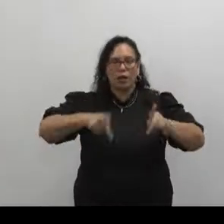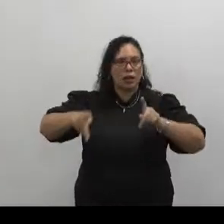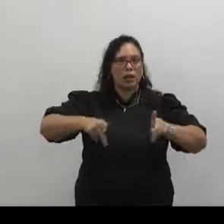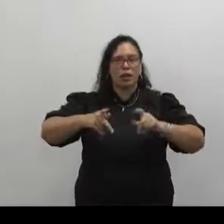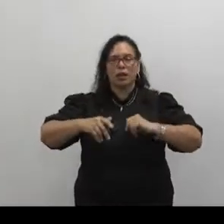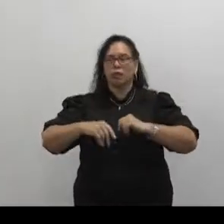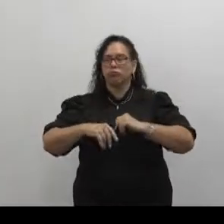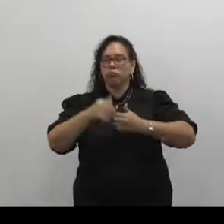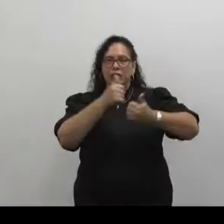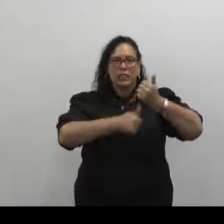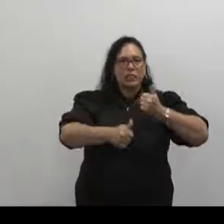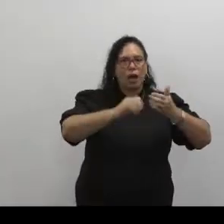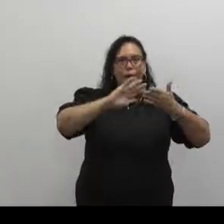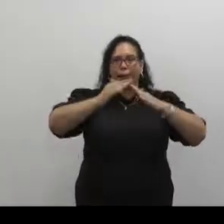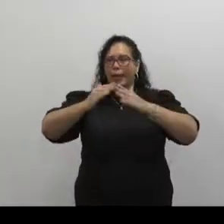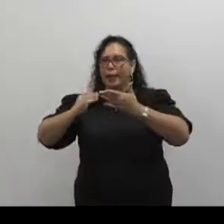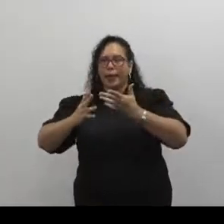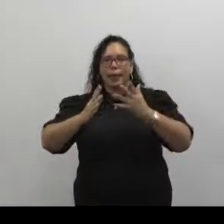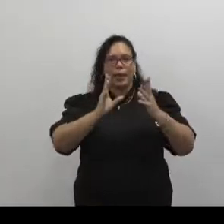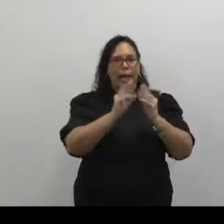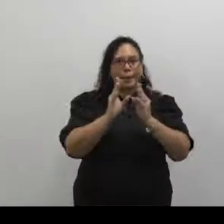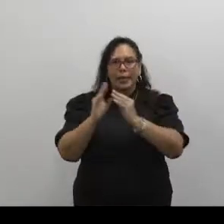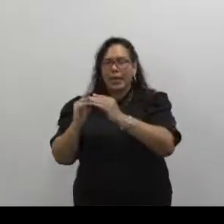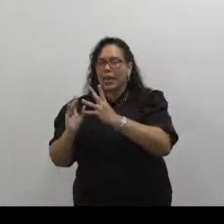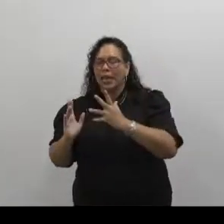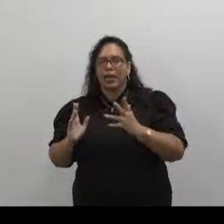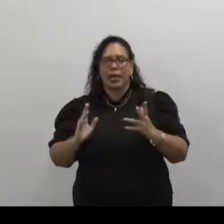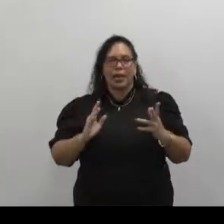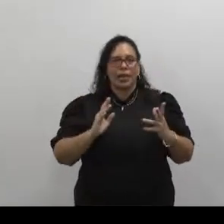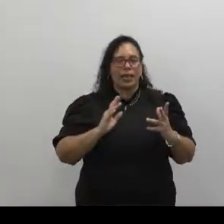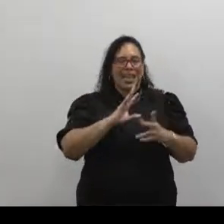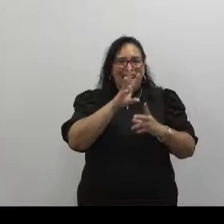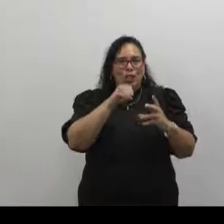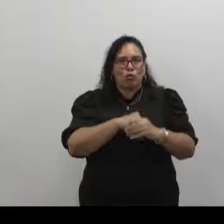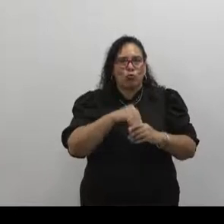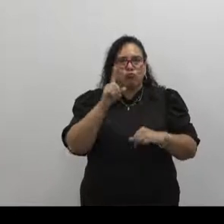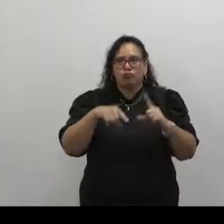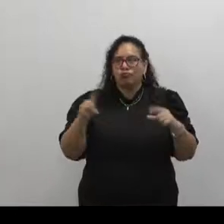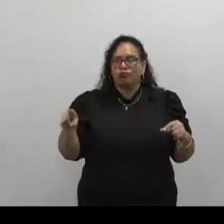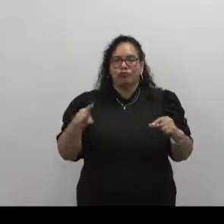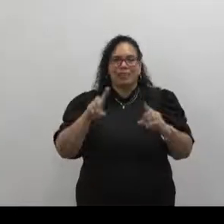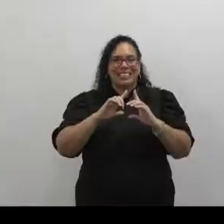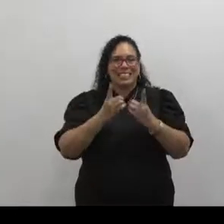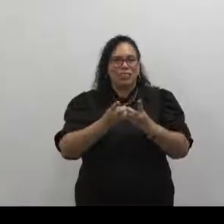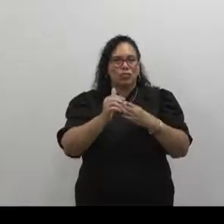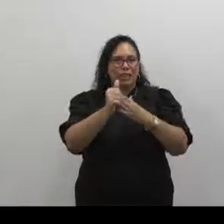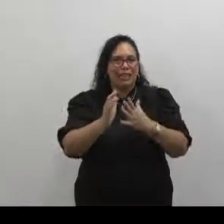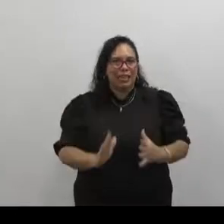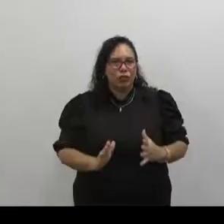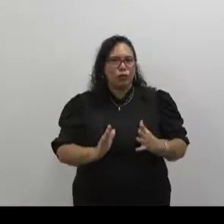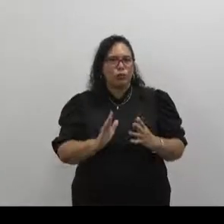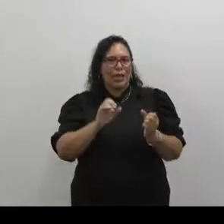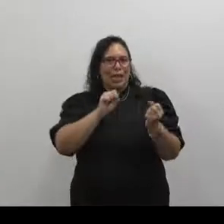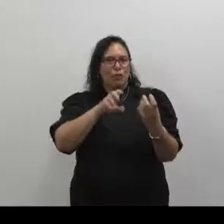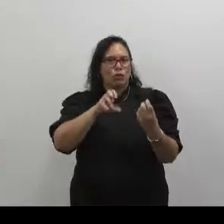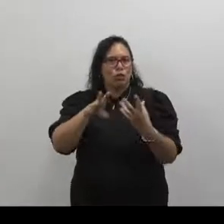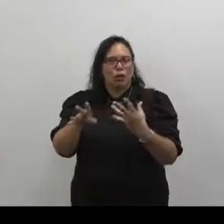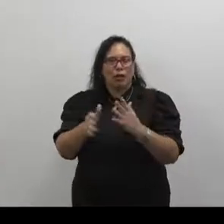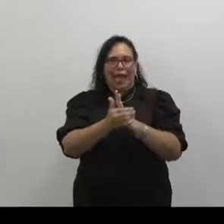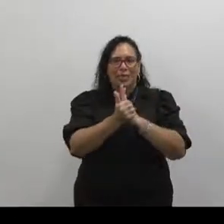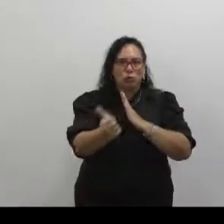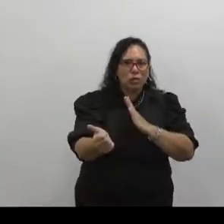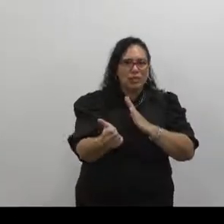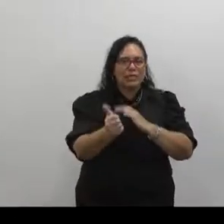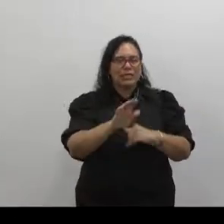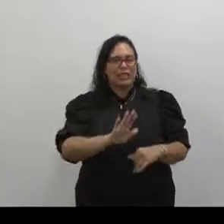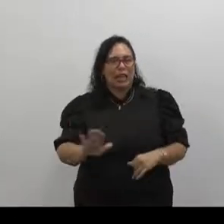งตุกนักน้องดิสกระบอกยืนนั่นนะหายยืนมีนมวยเทียดคือท่